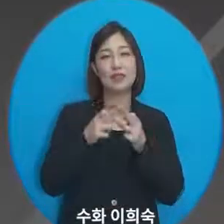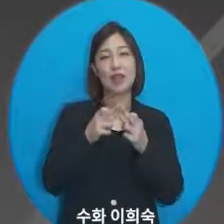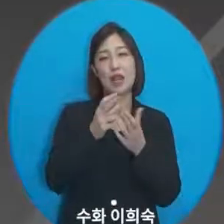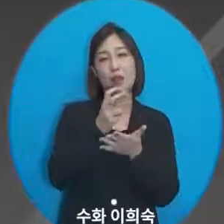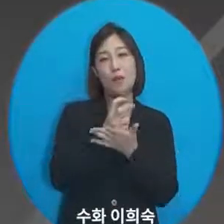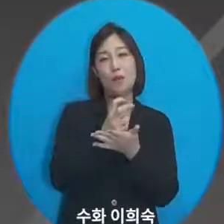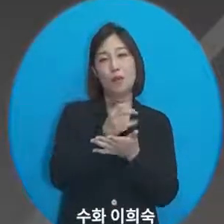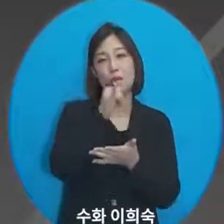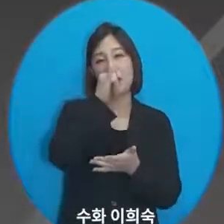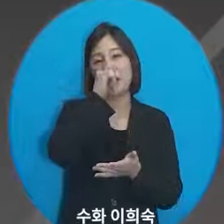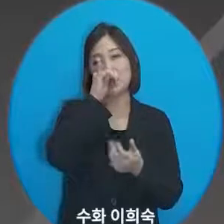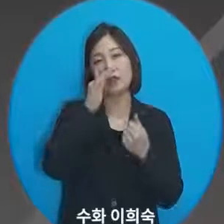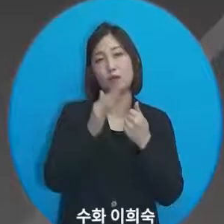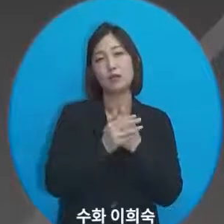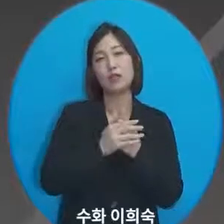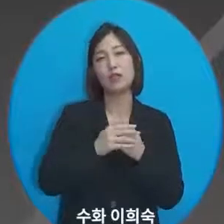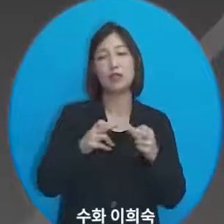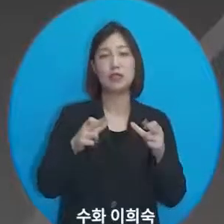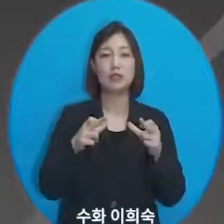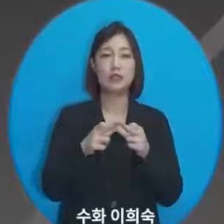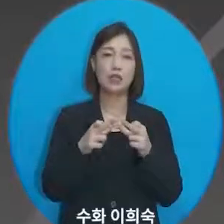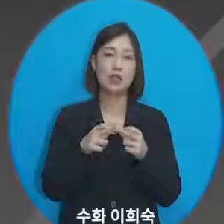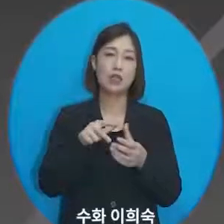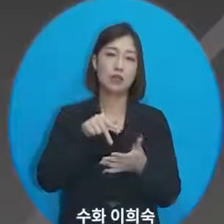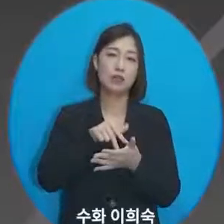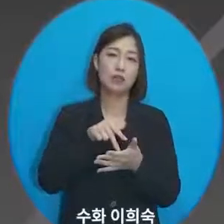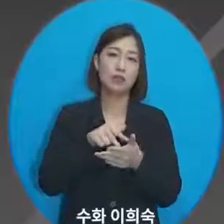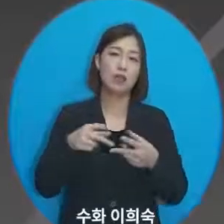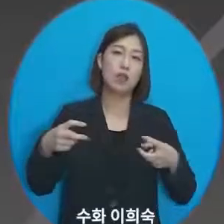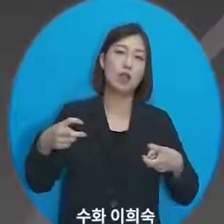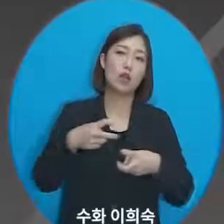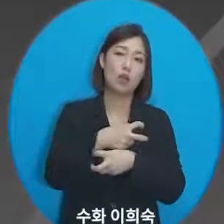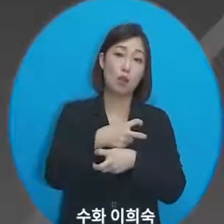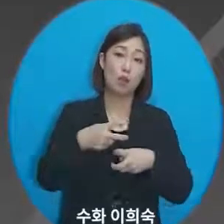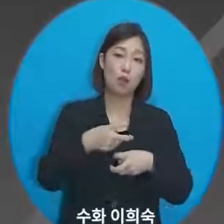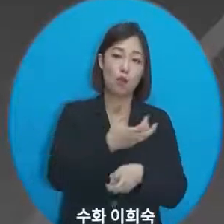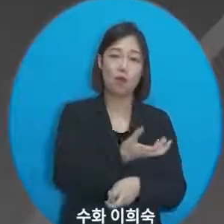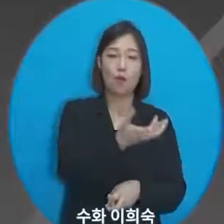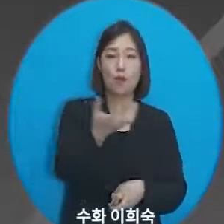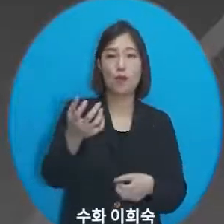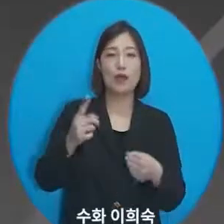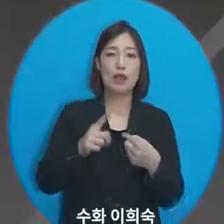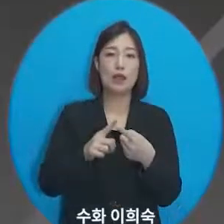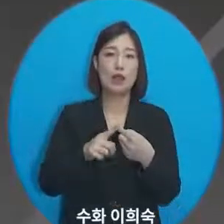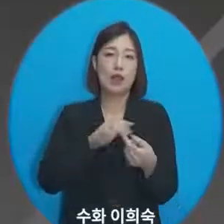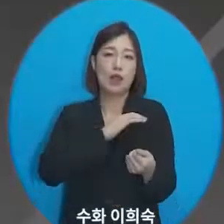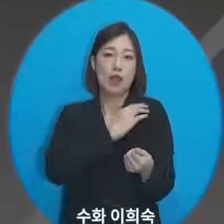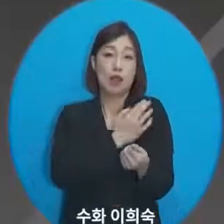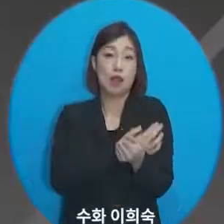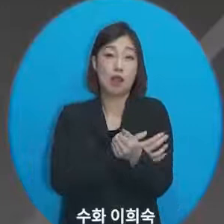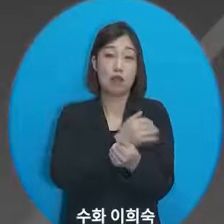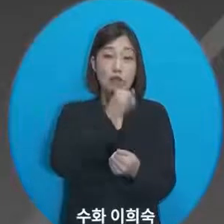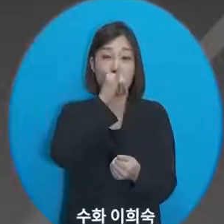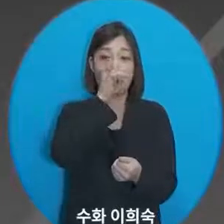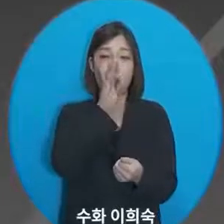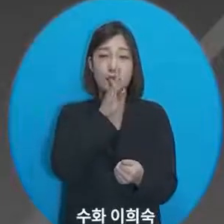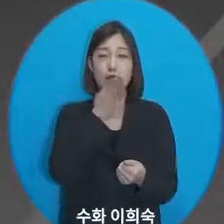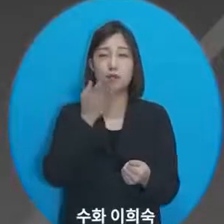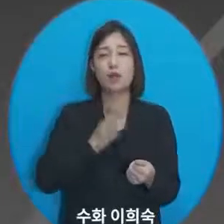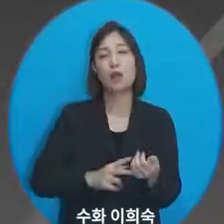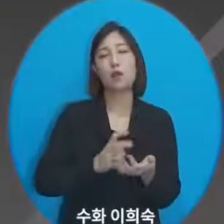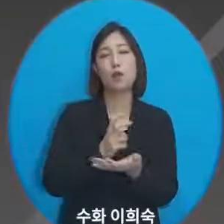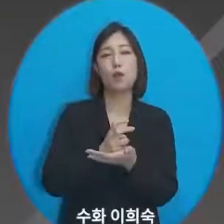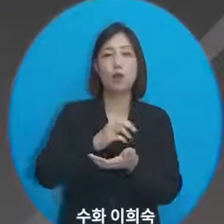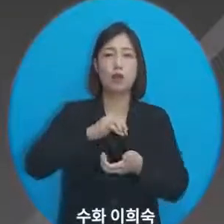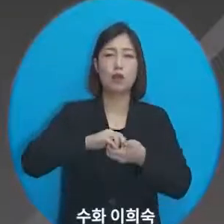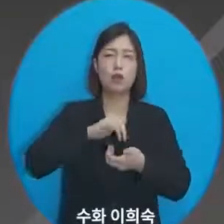이 사회에 장애인들의 어떤 이동권과 접근권을 강제를 하지만 이 법이 갖고 있는 한계가 있지 않습니까? 어떤